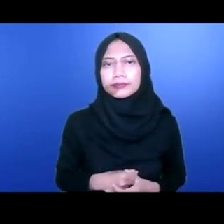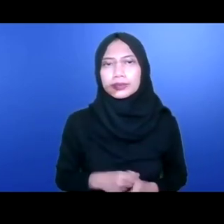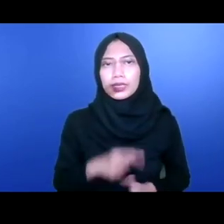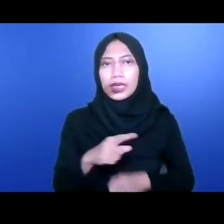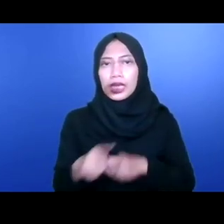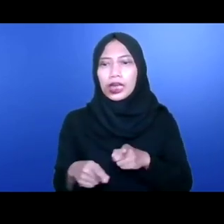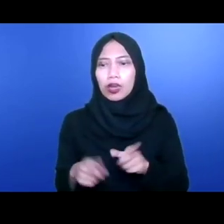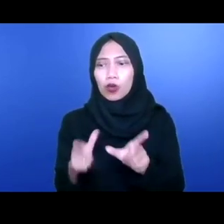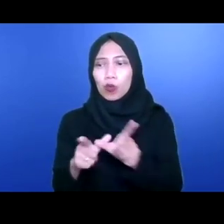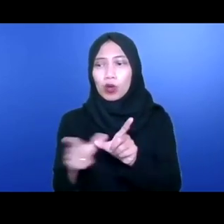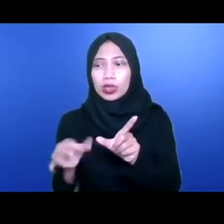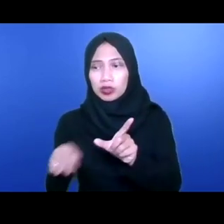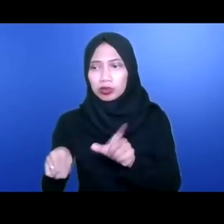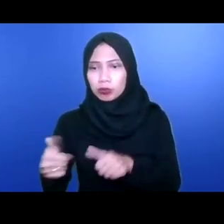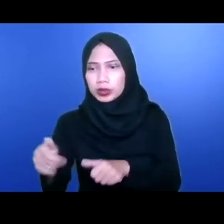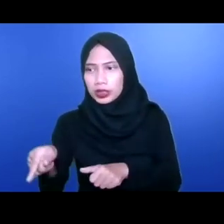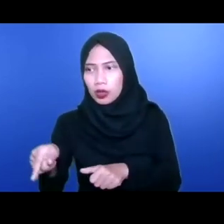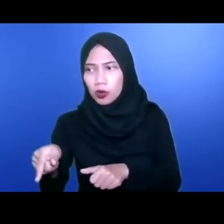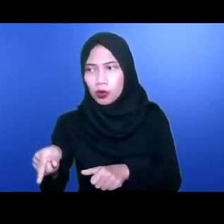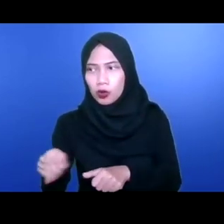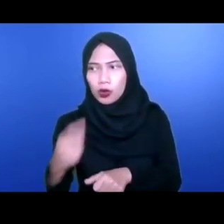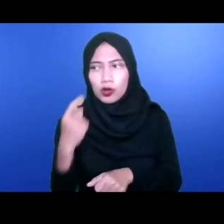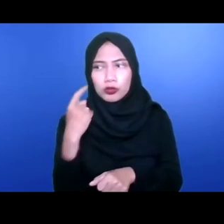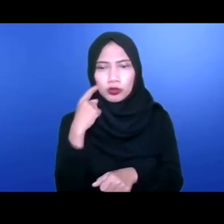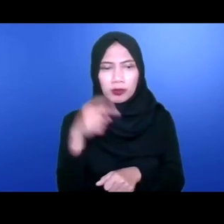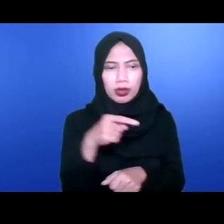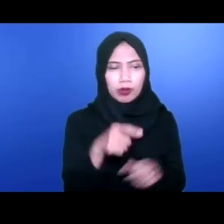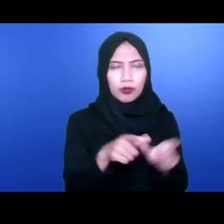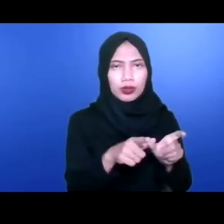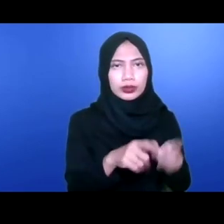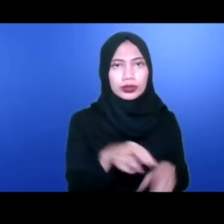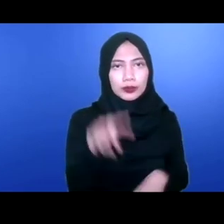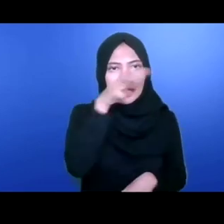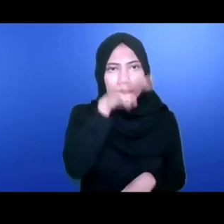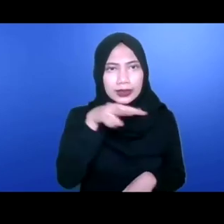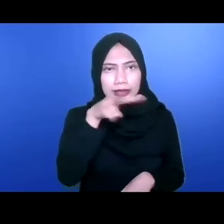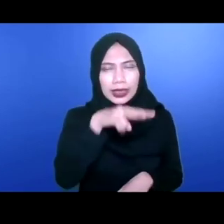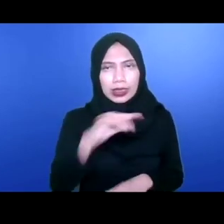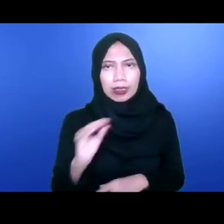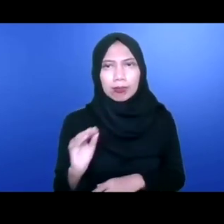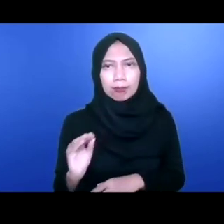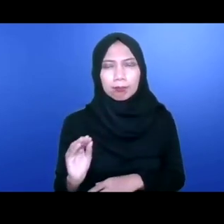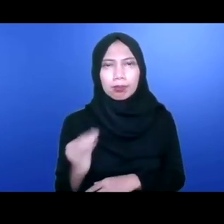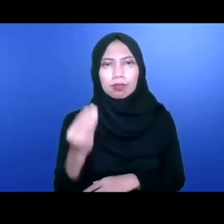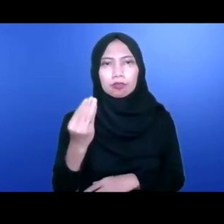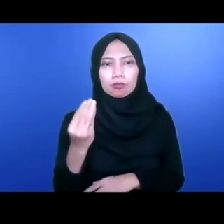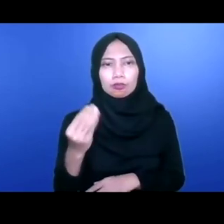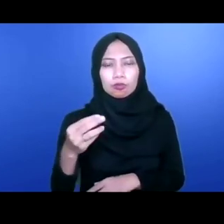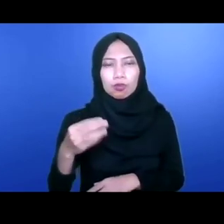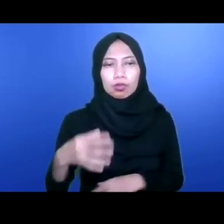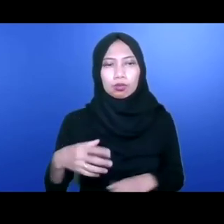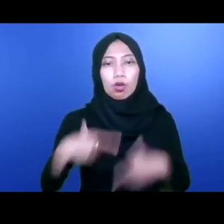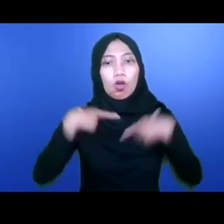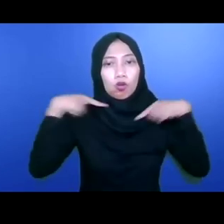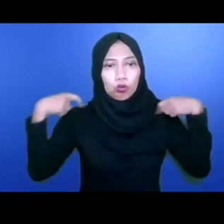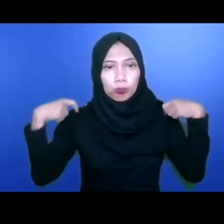kota yang lain. Jadi teman-teman di kantor cabang kita bilang, cari mana pimpinan daerah yang itu visioneri, deketin.